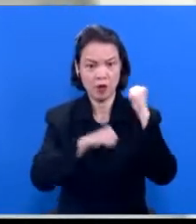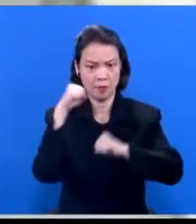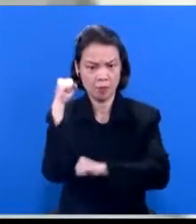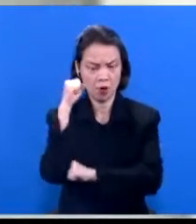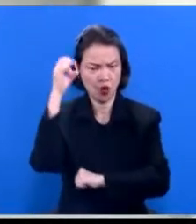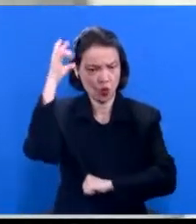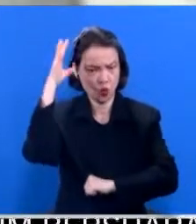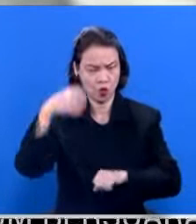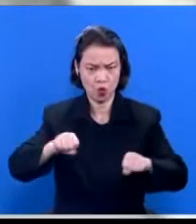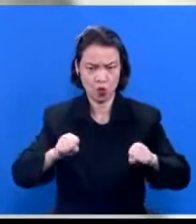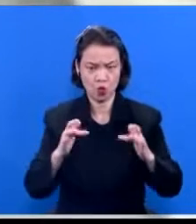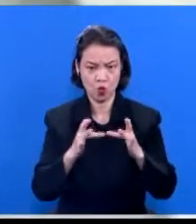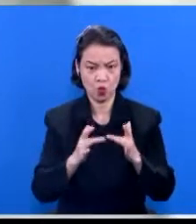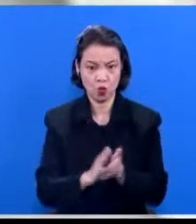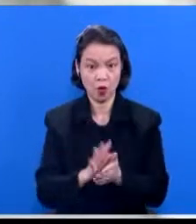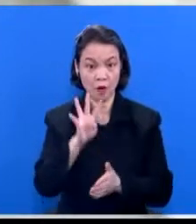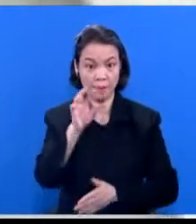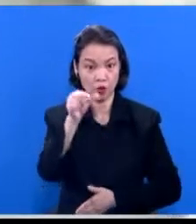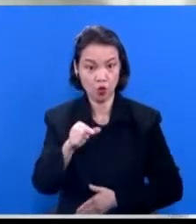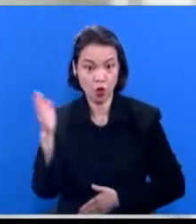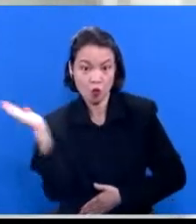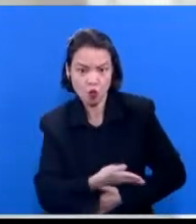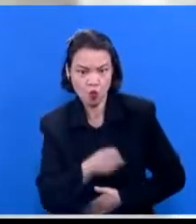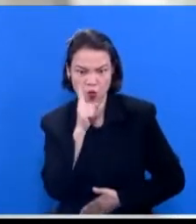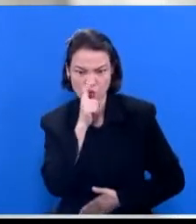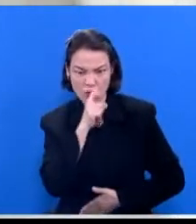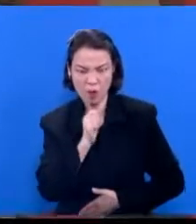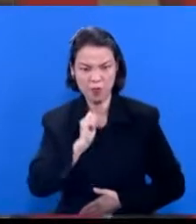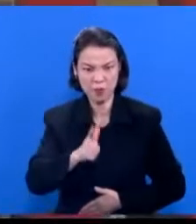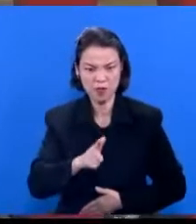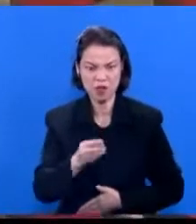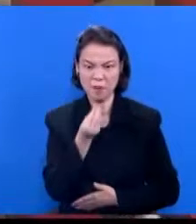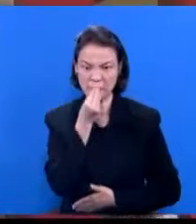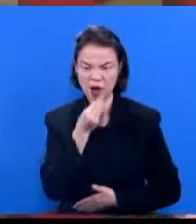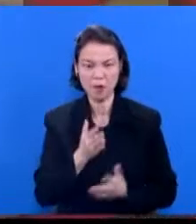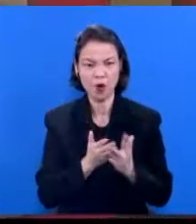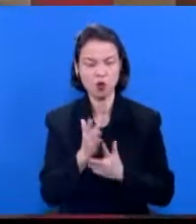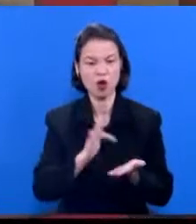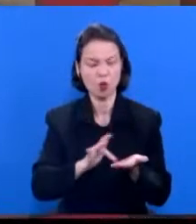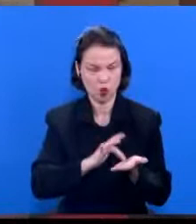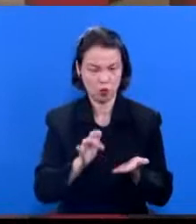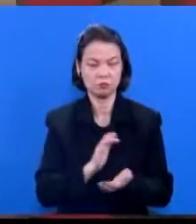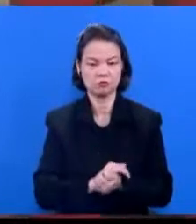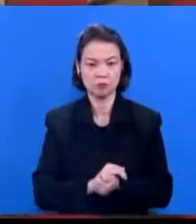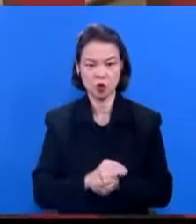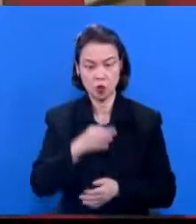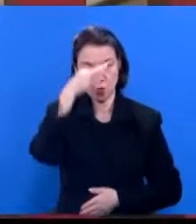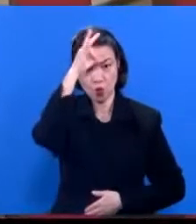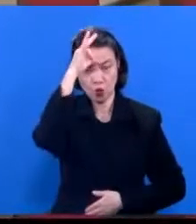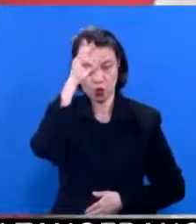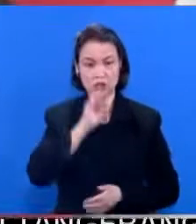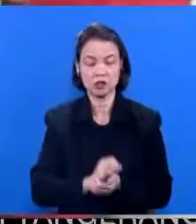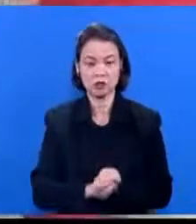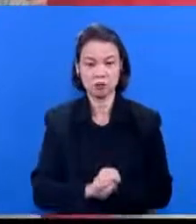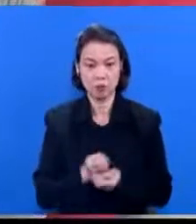korban pembegalan oleh 4 orang yang berpura-pura memesan makanan melalui aplikasi. Kapolsek Ilir Timur 1 AKP Ginanjar alias Sukmana